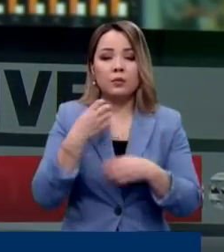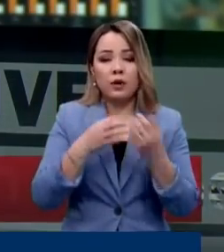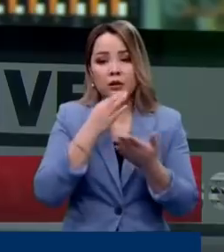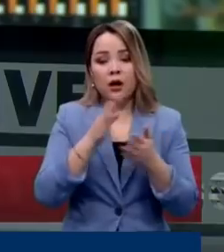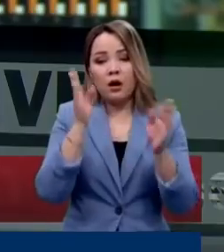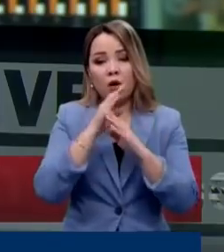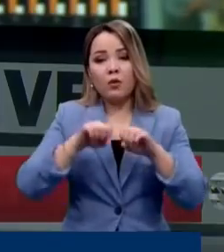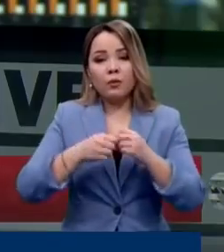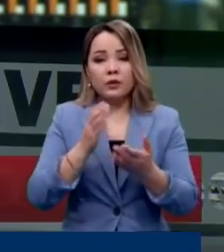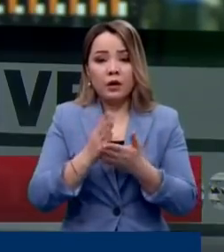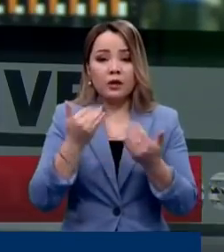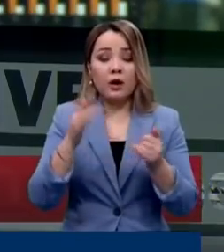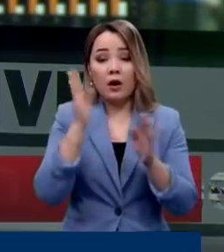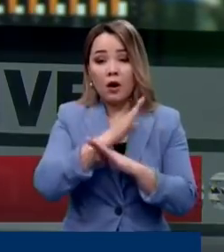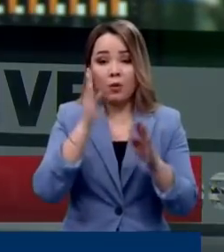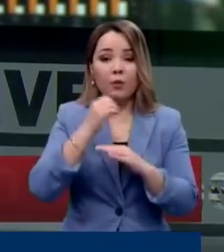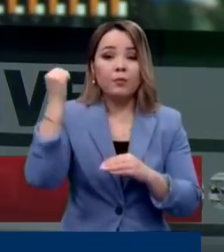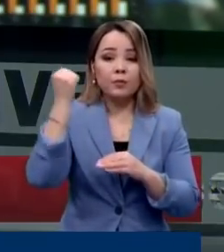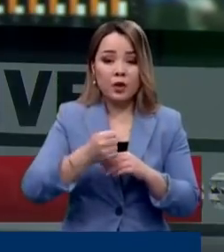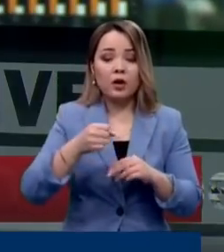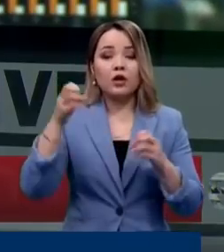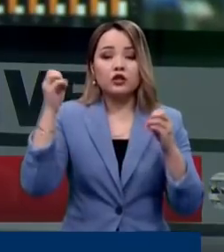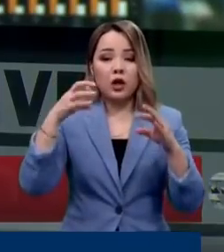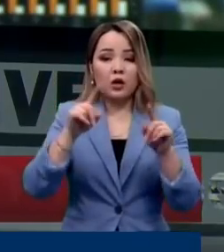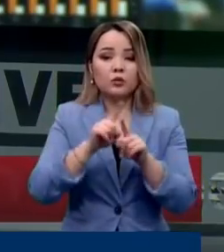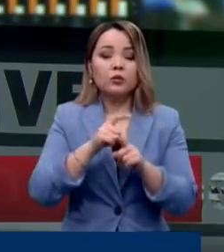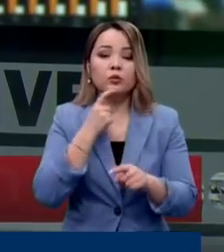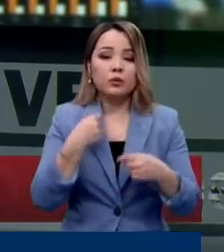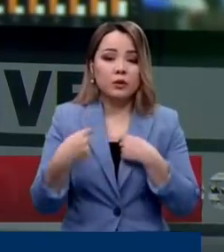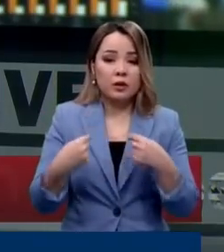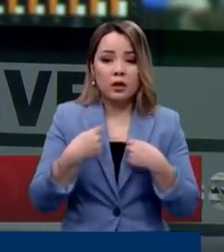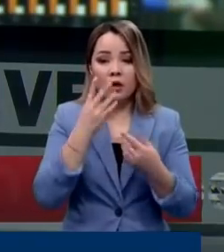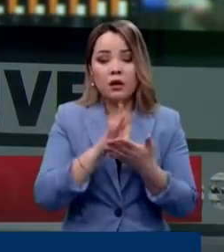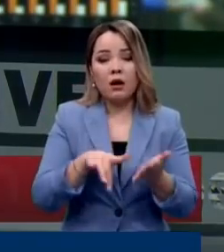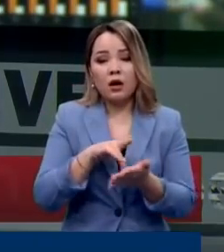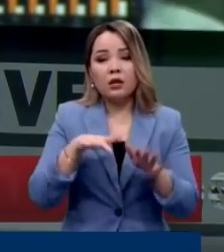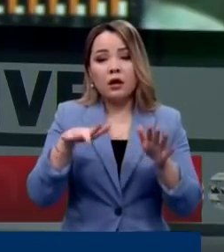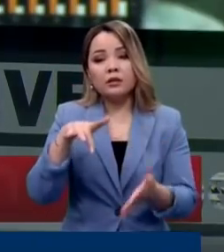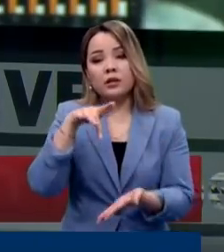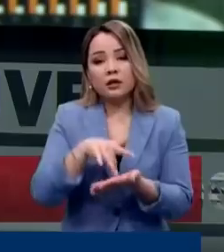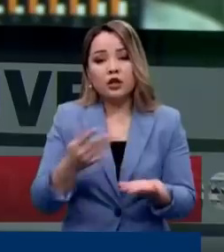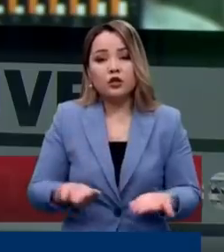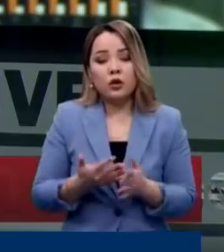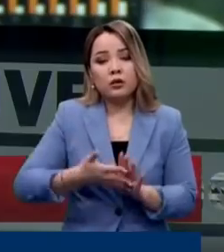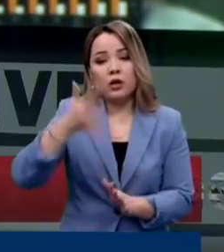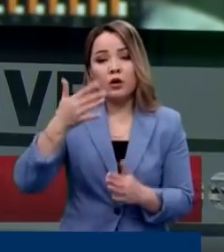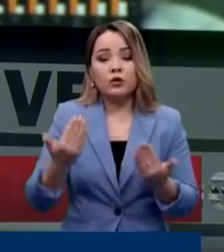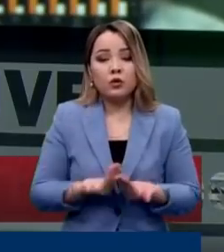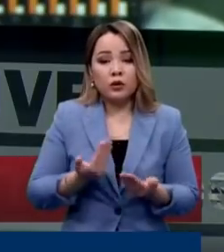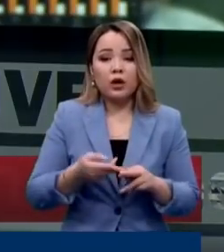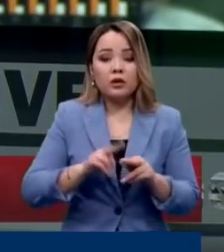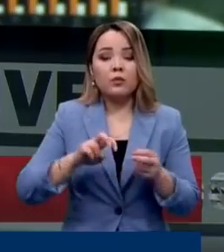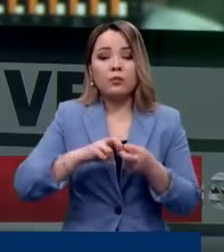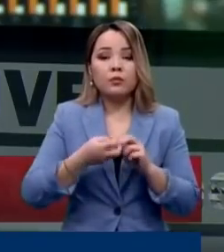ауа райы бұзылса жарық қыламыз деп отыр тұрғындар. Қаланың қақ ортасында тұрған көп қабатты үйге әкімдік неге шара қабылдамай